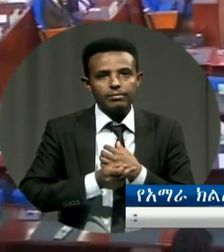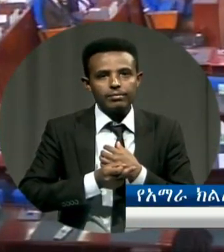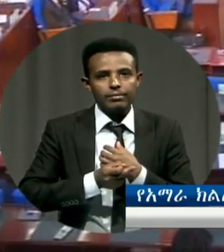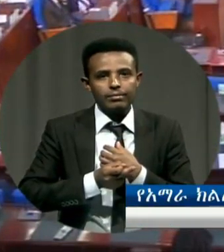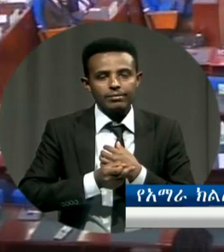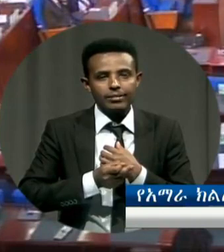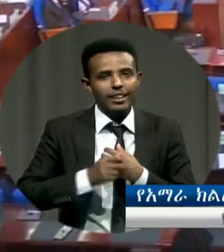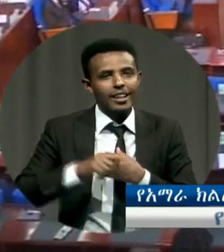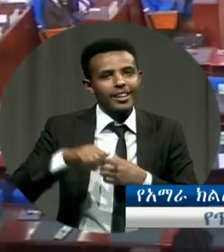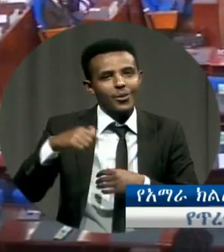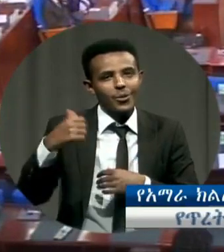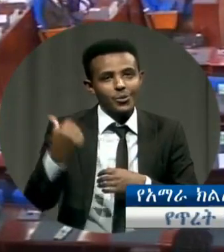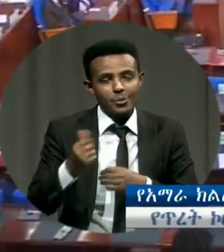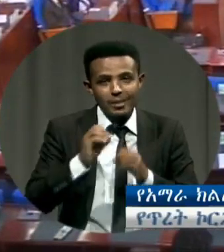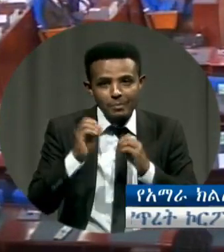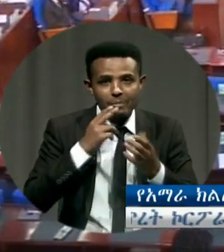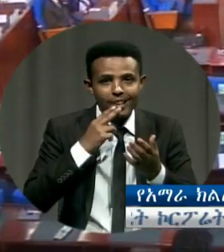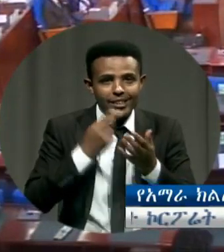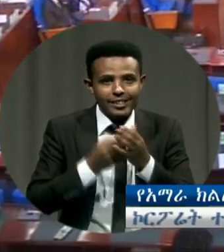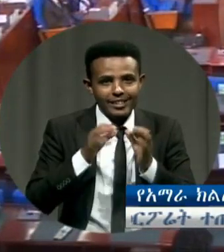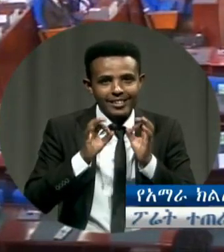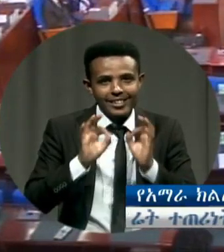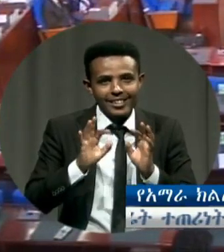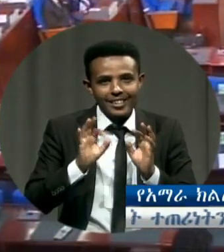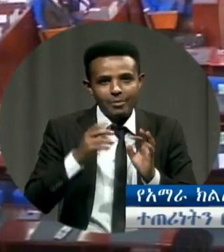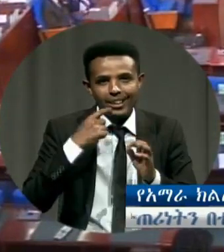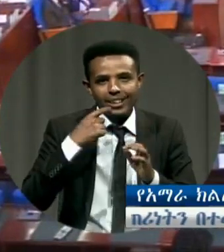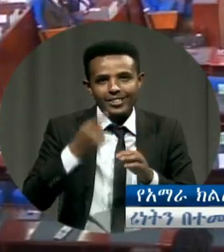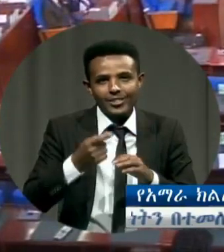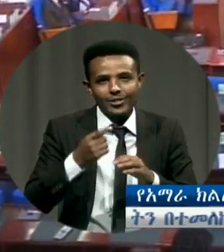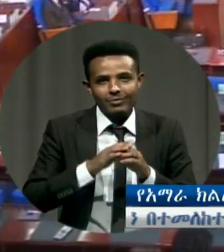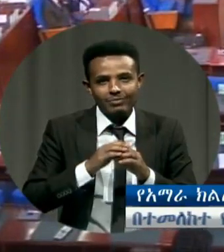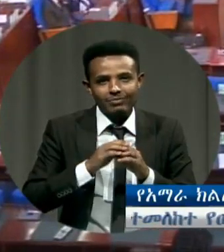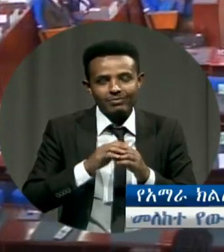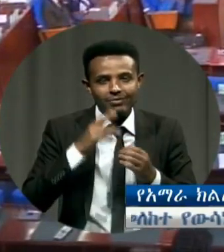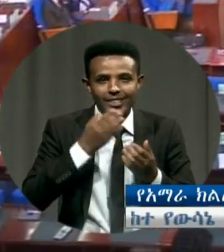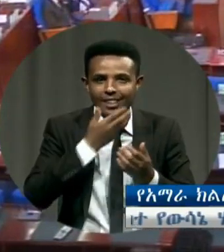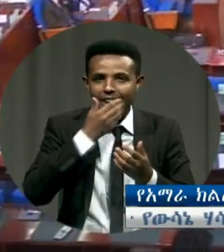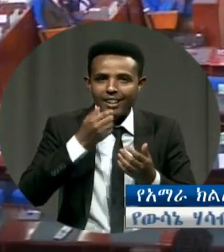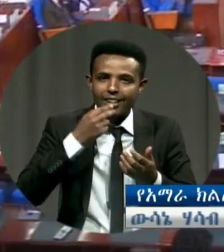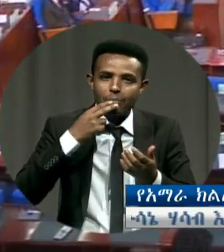ከሌሎቹ ምንም መረጃ የለንም ካሉ ከተከበሩ ምክር ቤት አባላት ሻል ያለ መረጃም